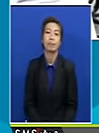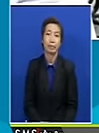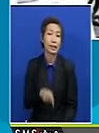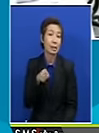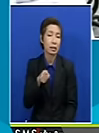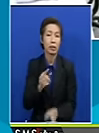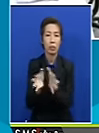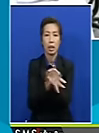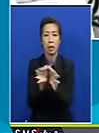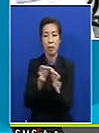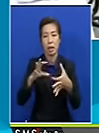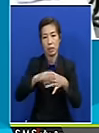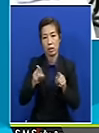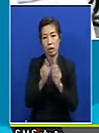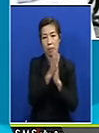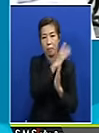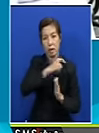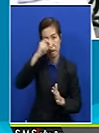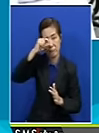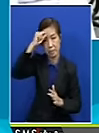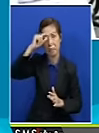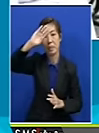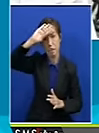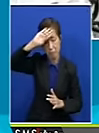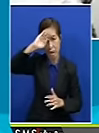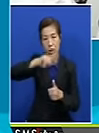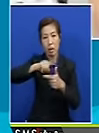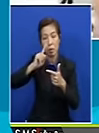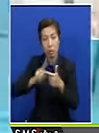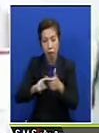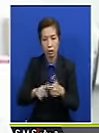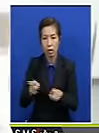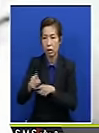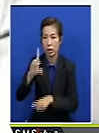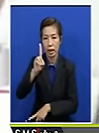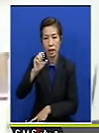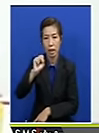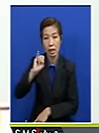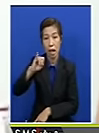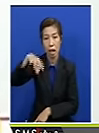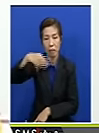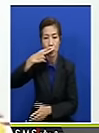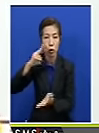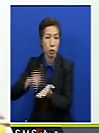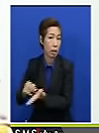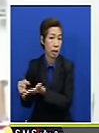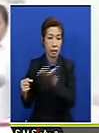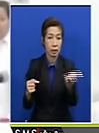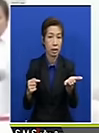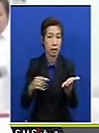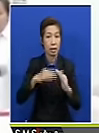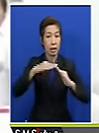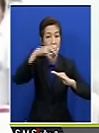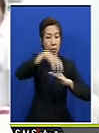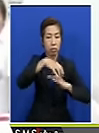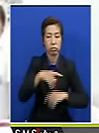นั่นเป็นการชี้แจงเรื่องอาการอาพาธนะครับอีกหนึ่งจุดก็คือเรื่องของหมายเรียกครั้งที่3จาก DSI ทางพระสนิทวงศ์แ